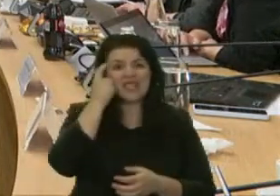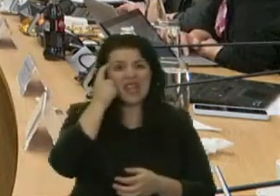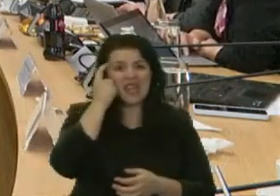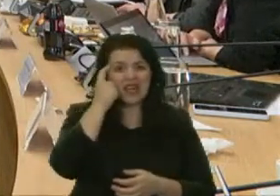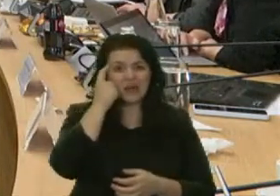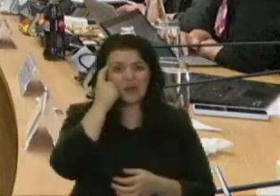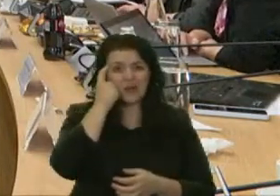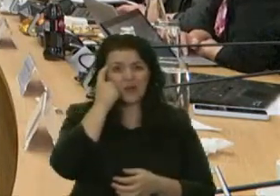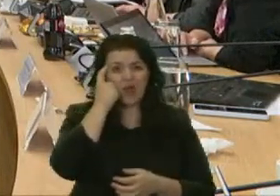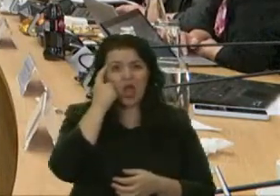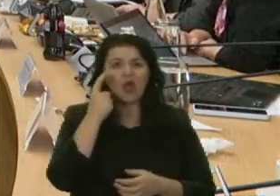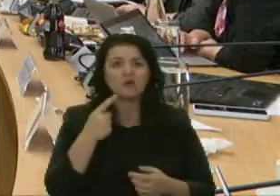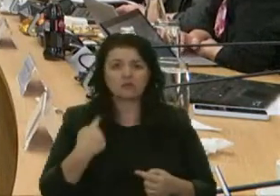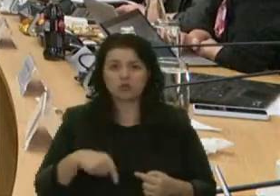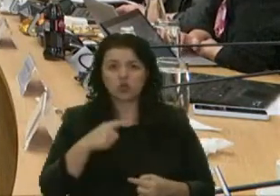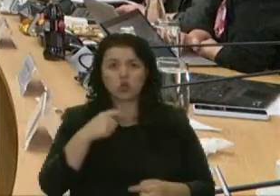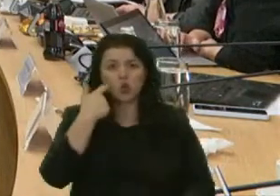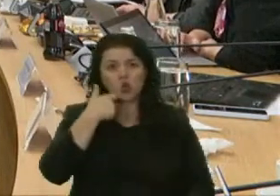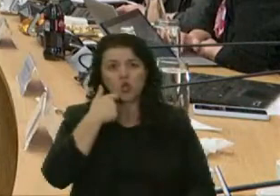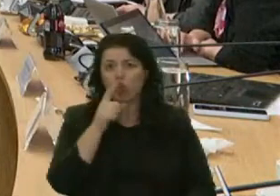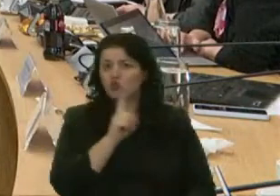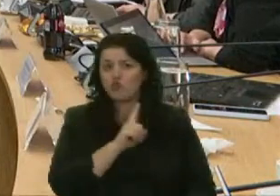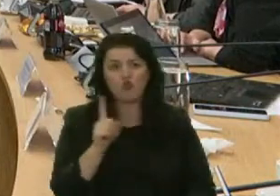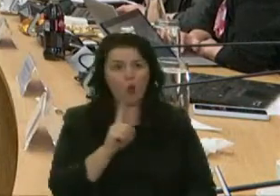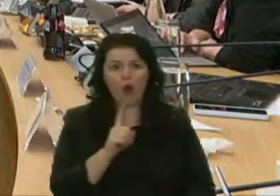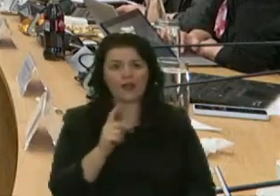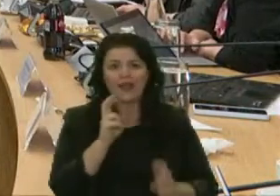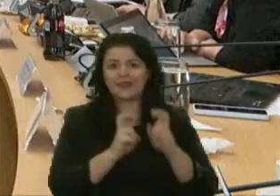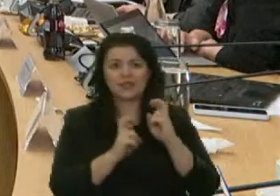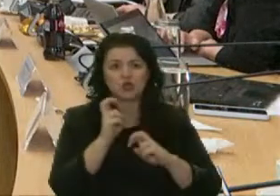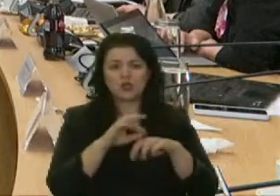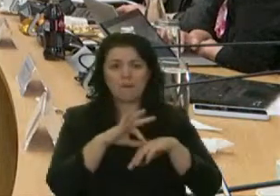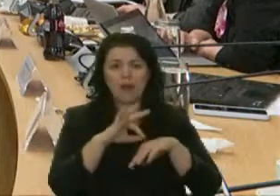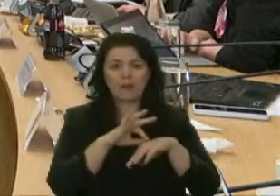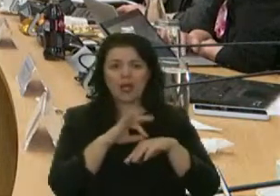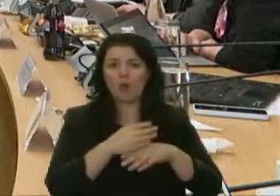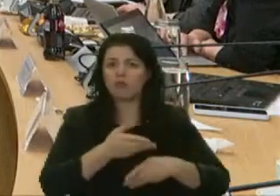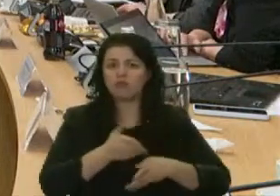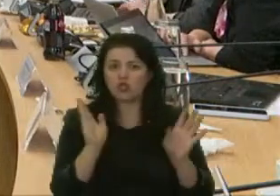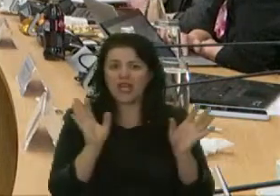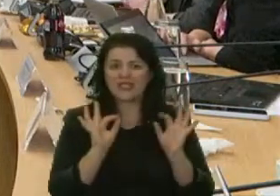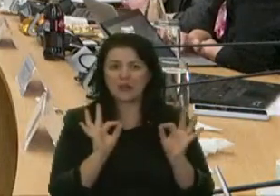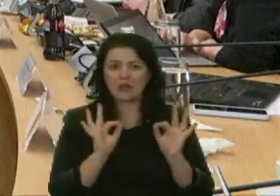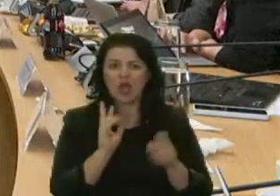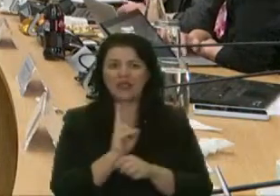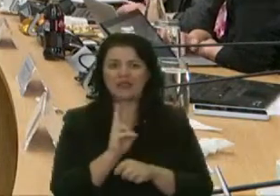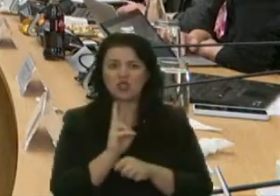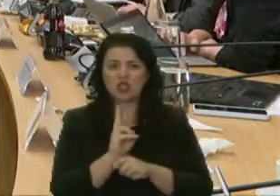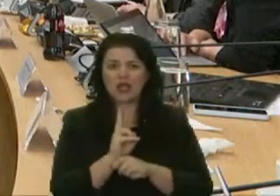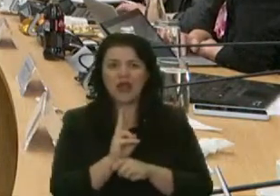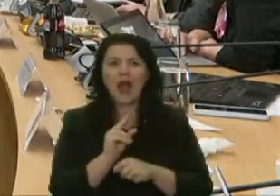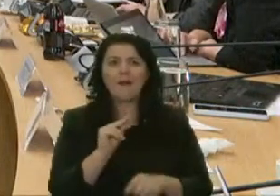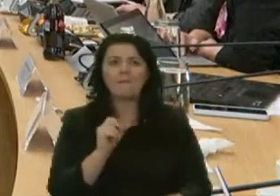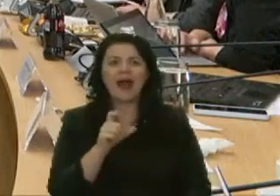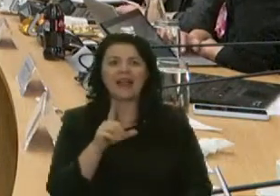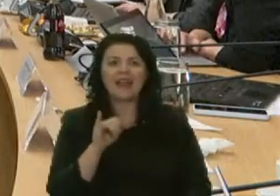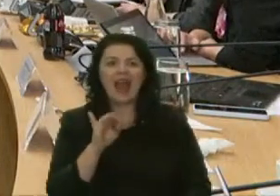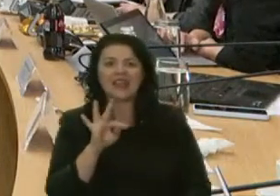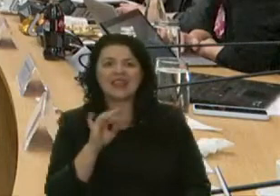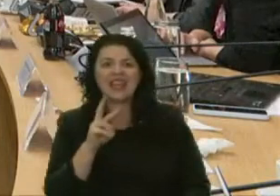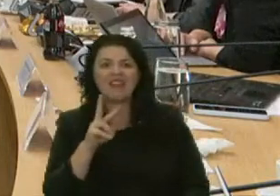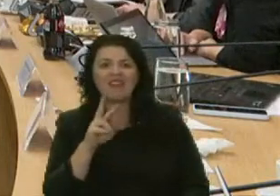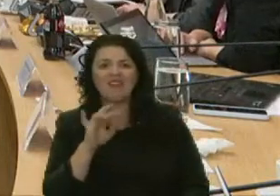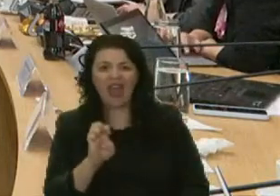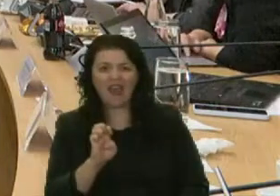psihică Municipiul Cluj Napoca nu deține instituții medicale publice specializate în îngrijiri paliative unitățile